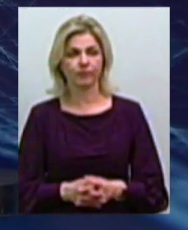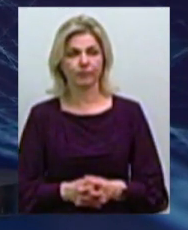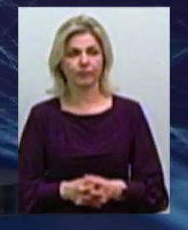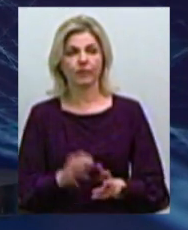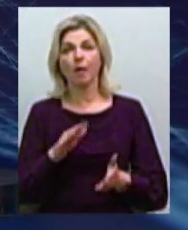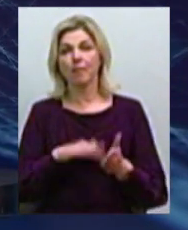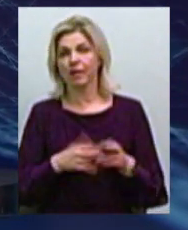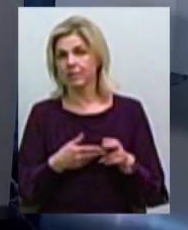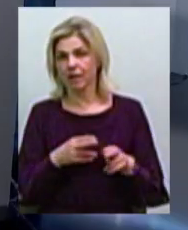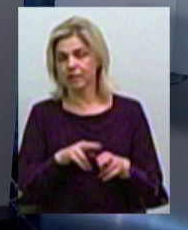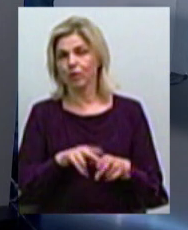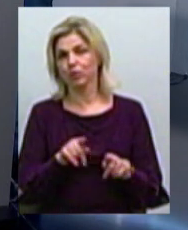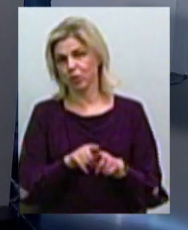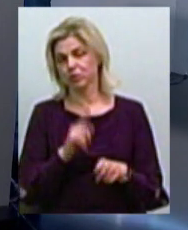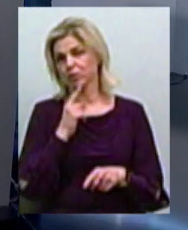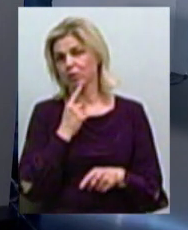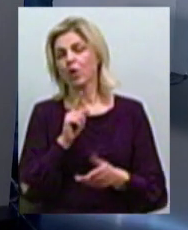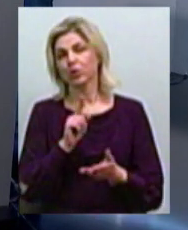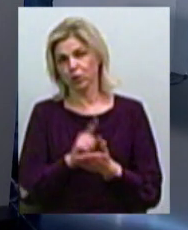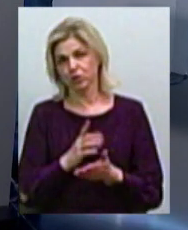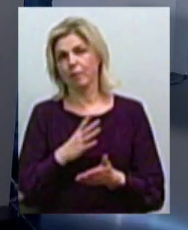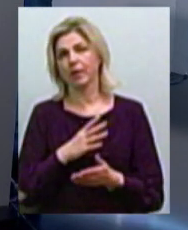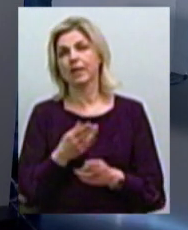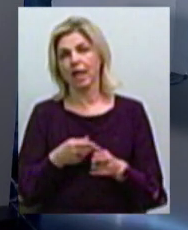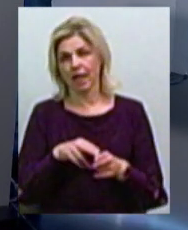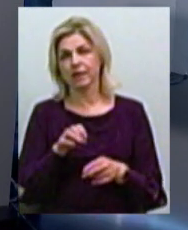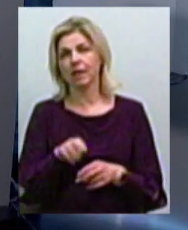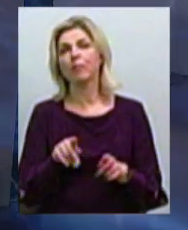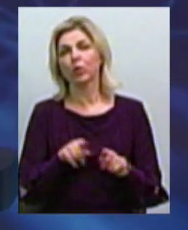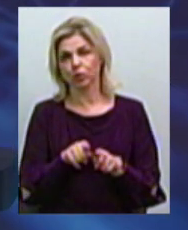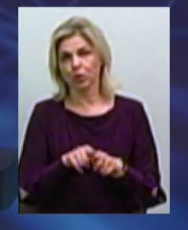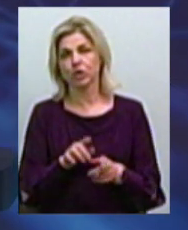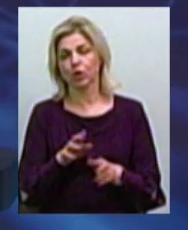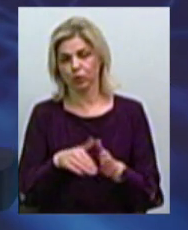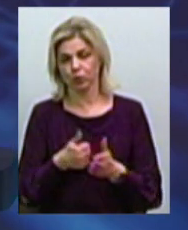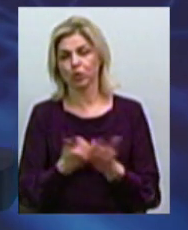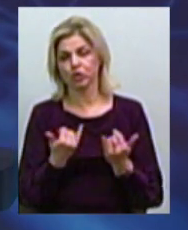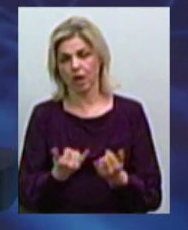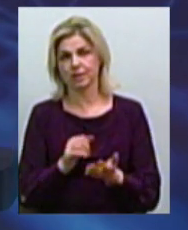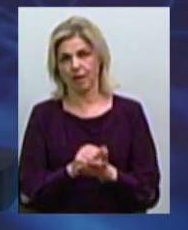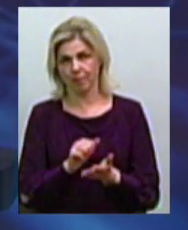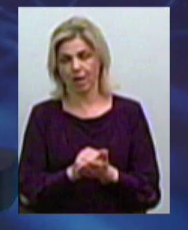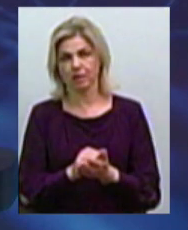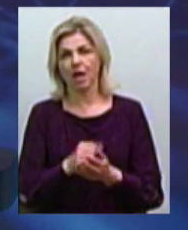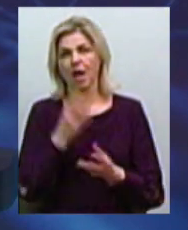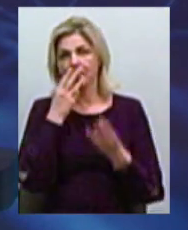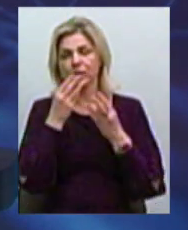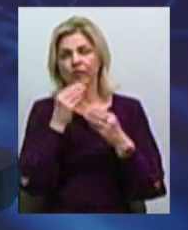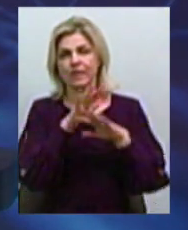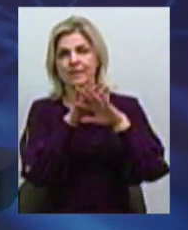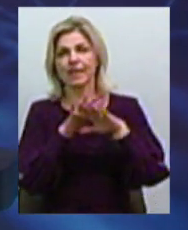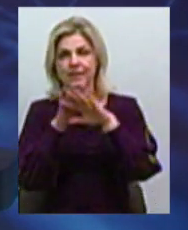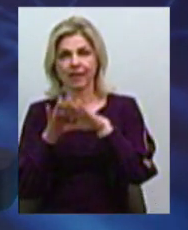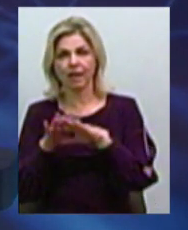обійтись, воно має місце бути. Цим теж займаються до цього часу. Маскувальні сітки – це те, що роблять наш жіночий батальйон «Кікімори».